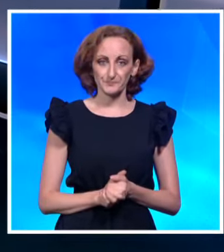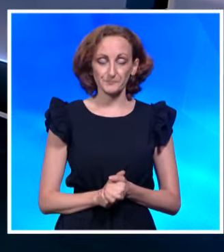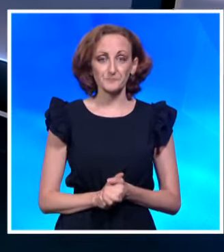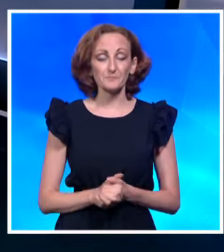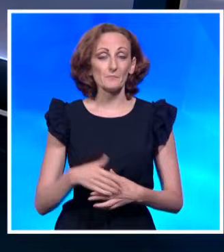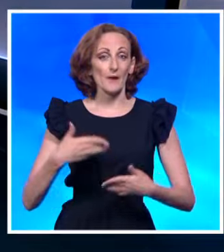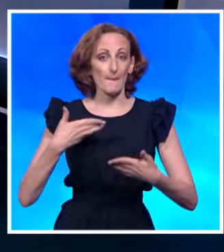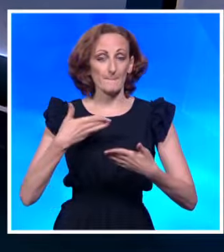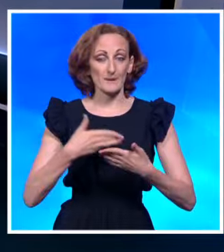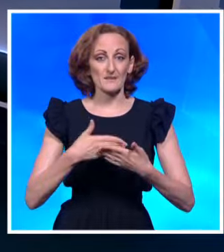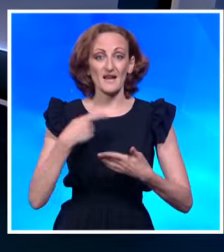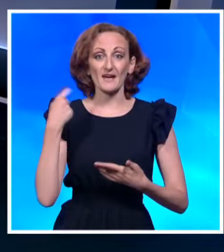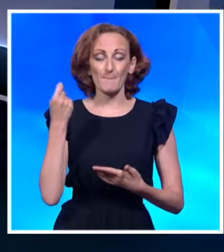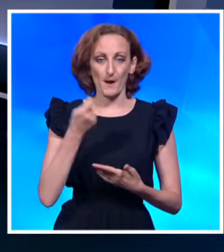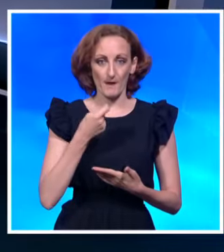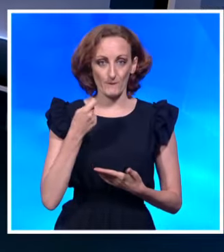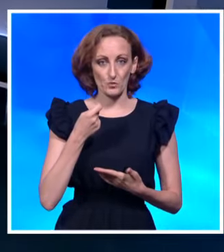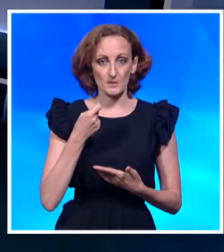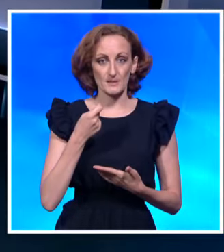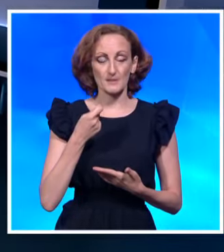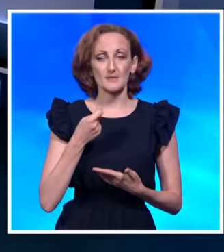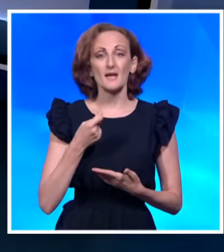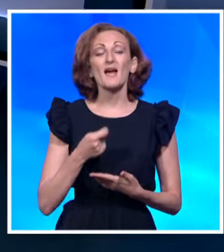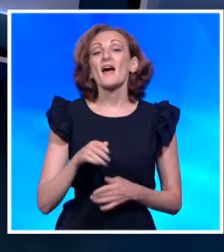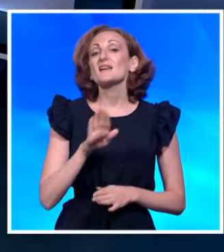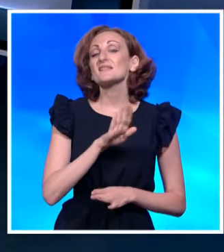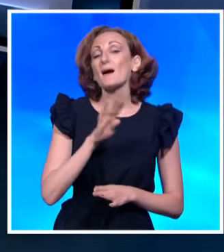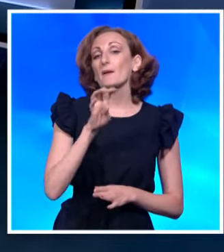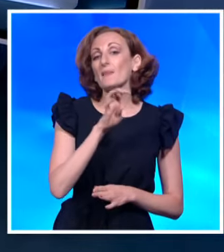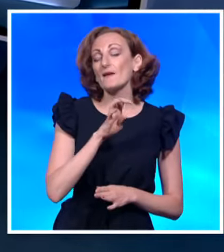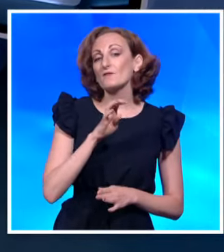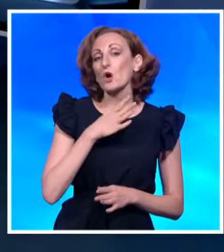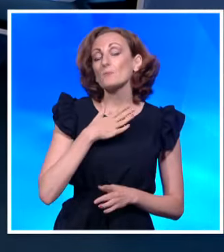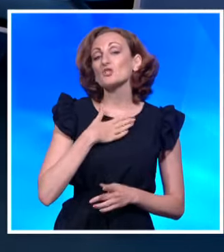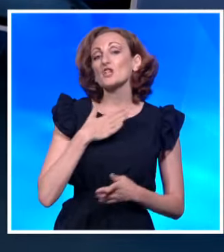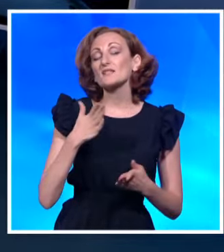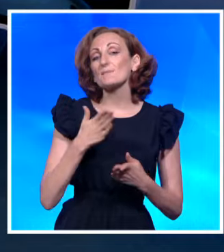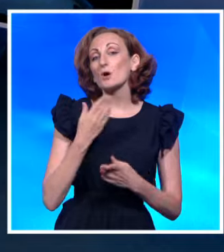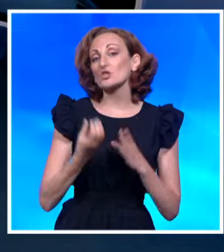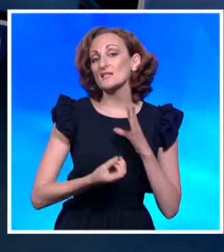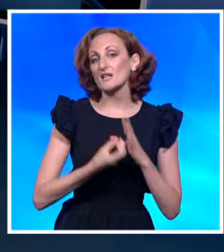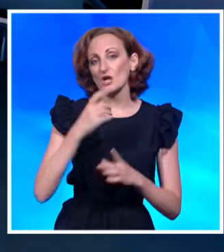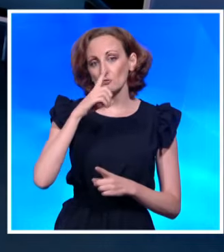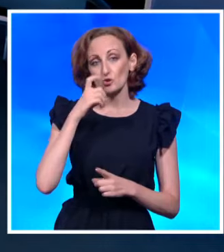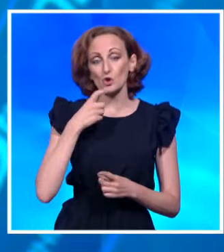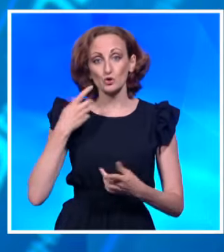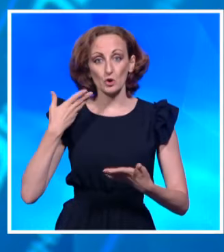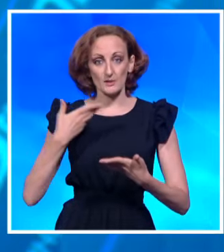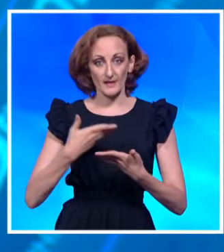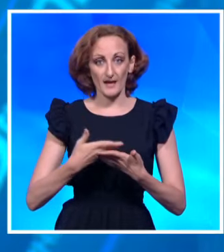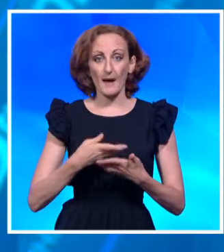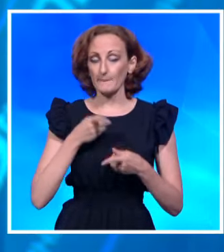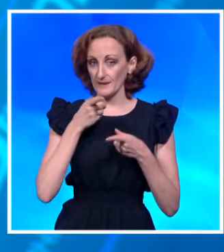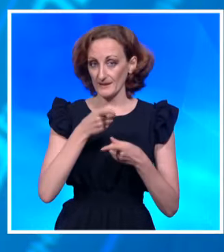Приближавайки се към август, всъщност и Западна Европа ще отбележи началото на лятото, тъй като до сега циркулационно при тях